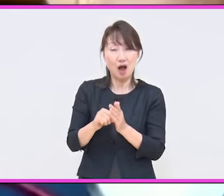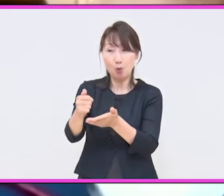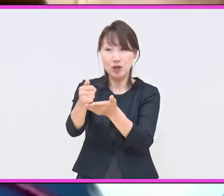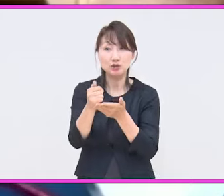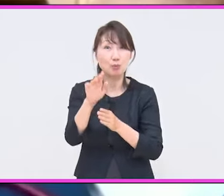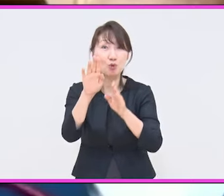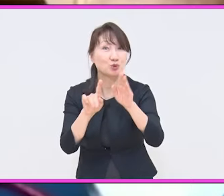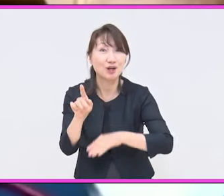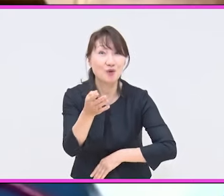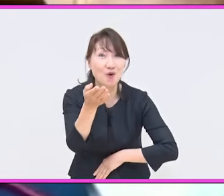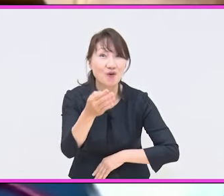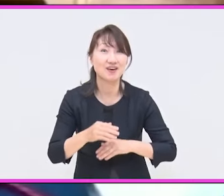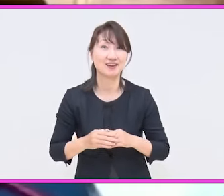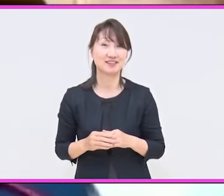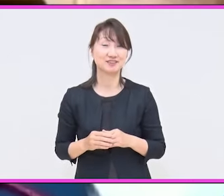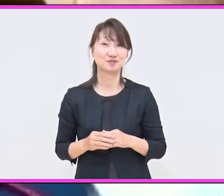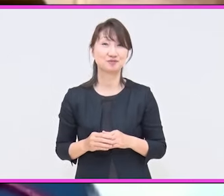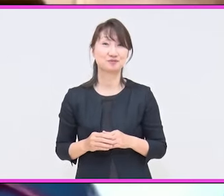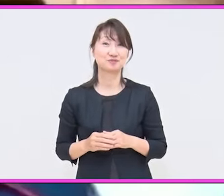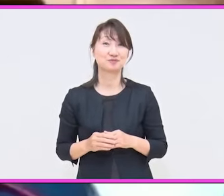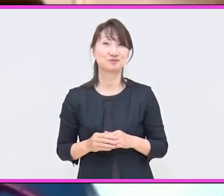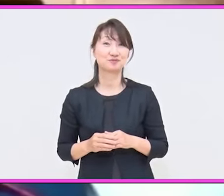ていうのはいかがでしたか？